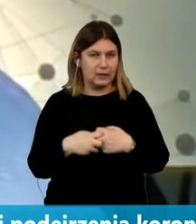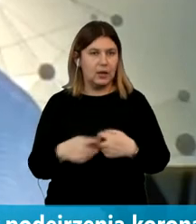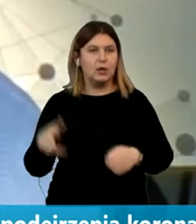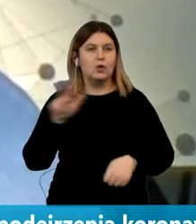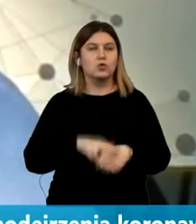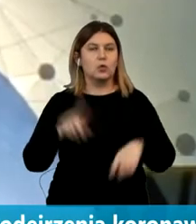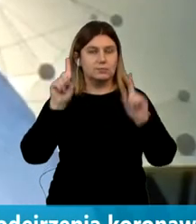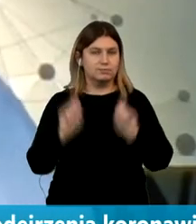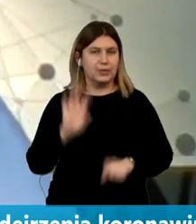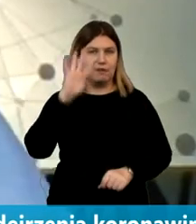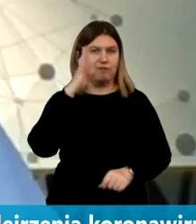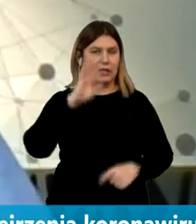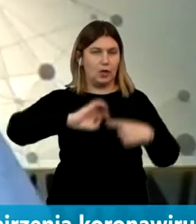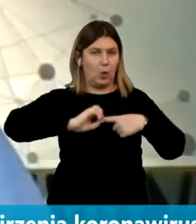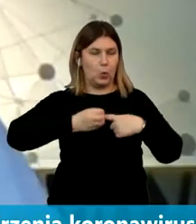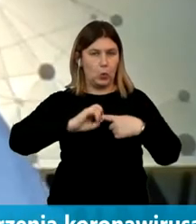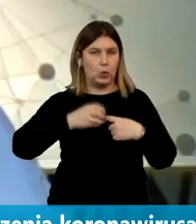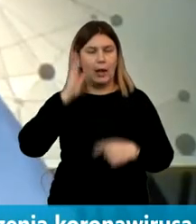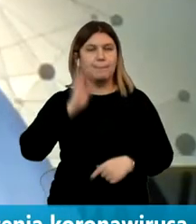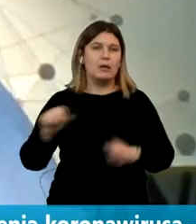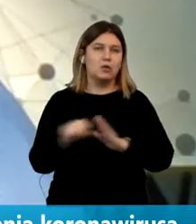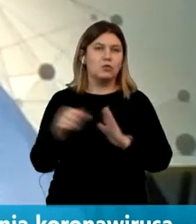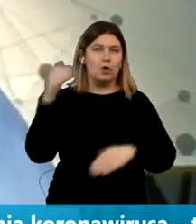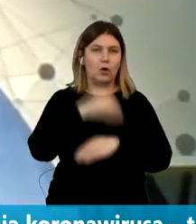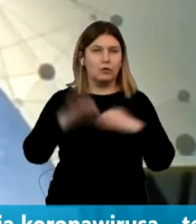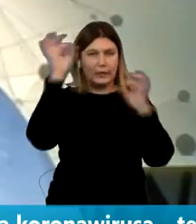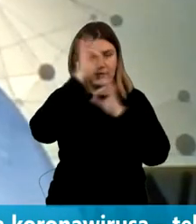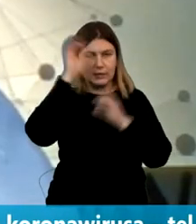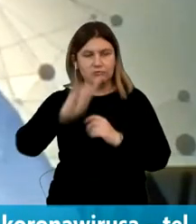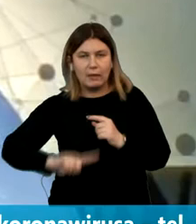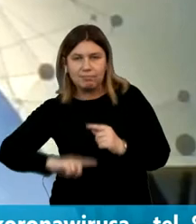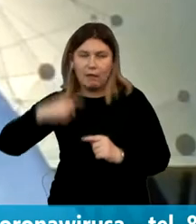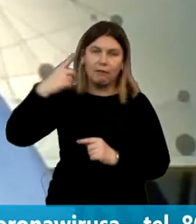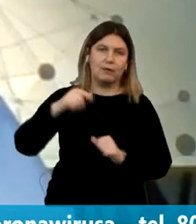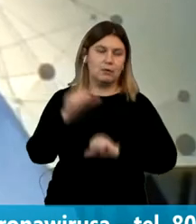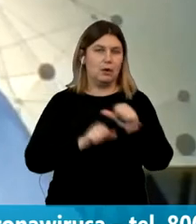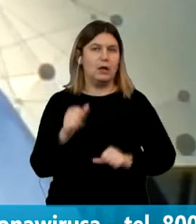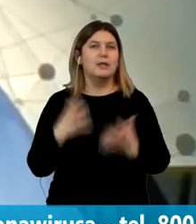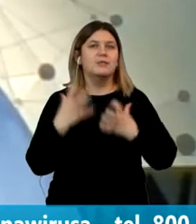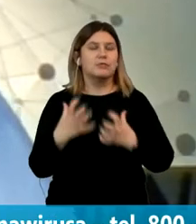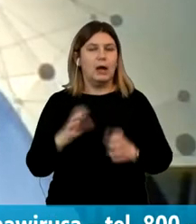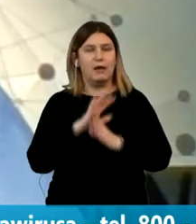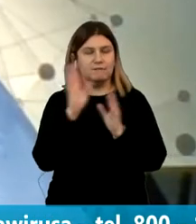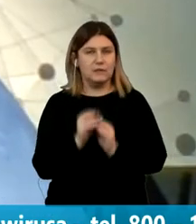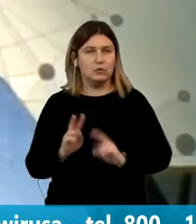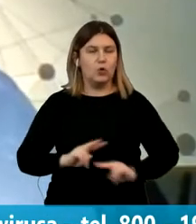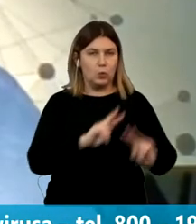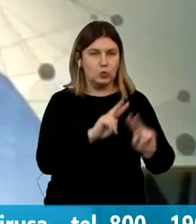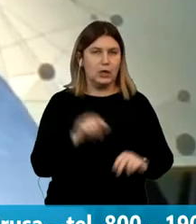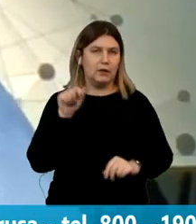wystartuje 4 grudnia i potrwa do końca stycznia przyszłego roku. I tutaj zachęcam wszystkich do udziału w